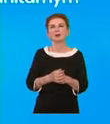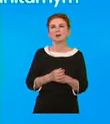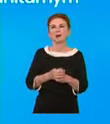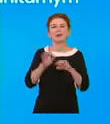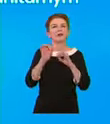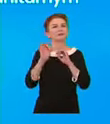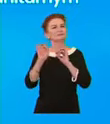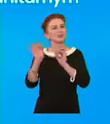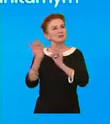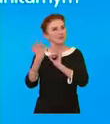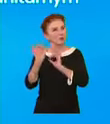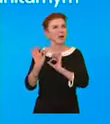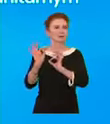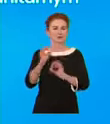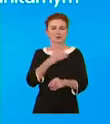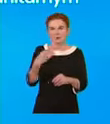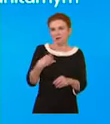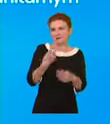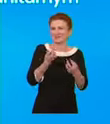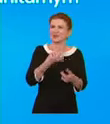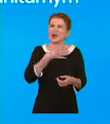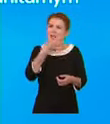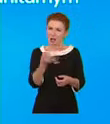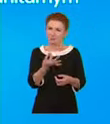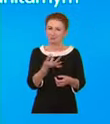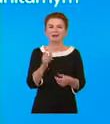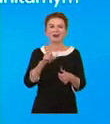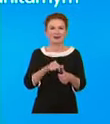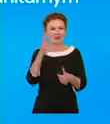ten koronawirus ma bardzo również